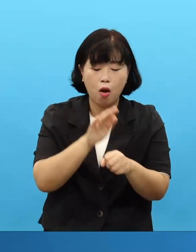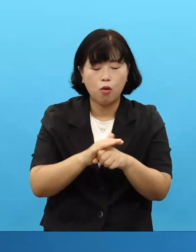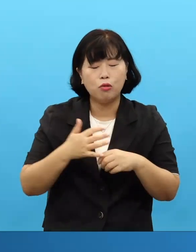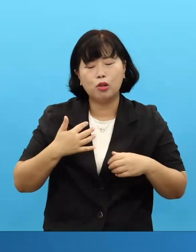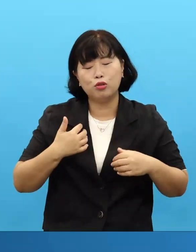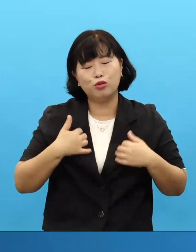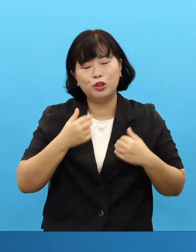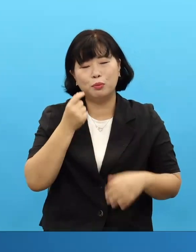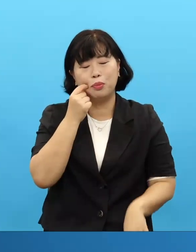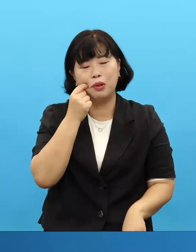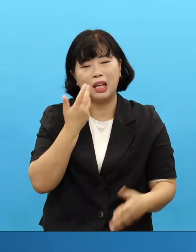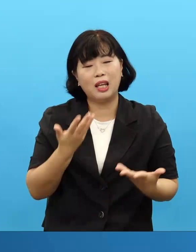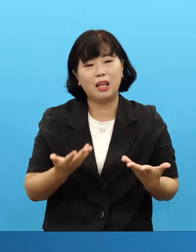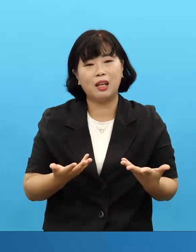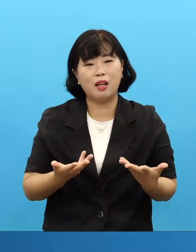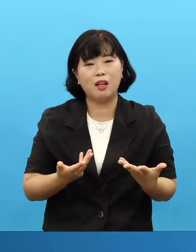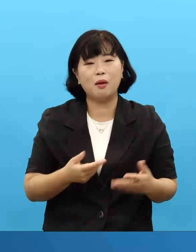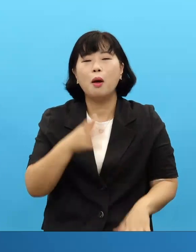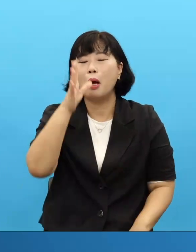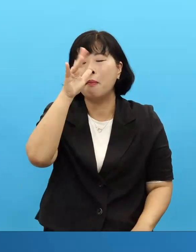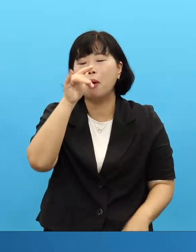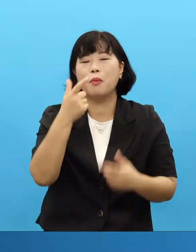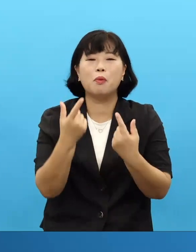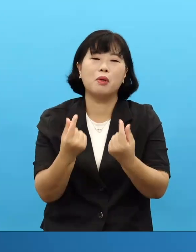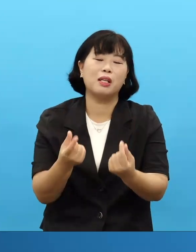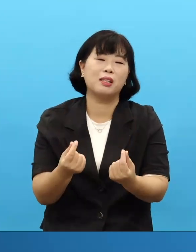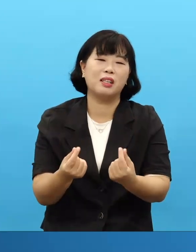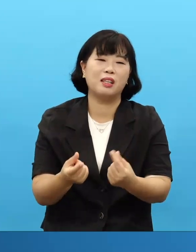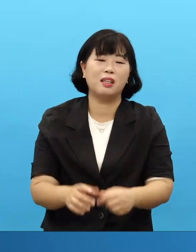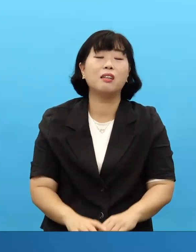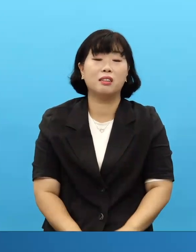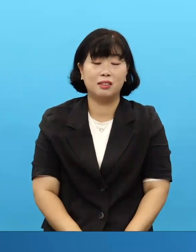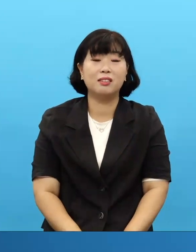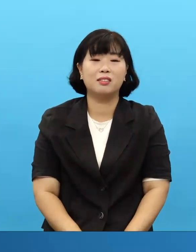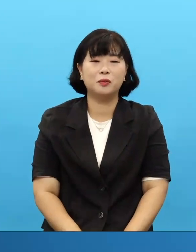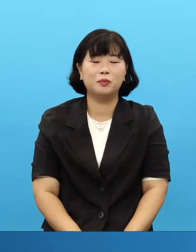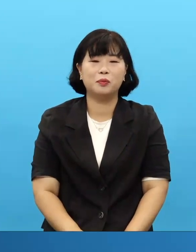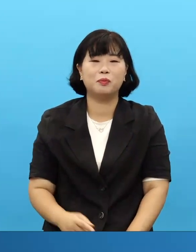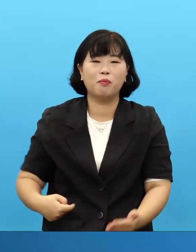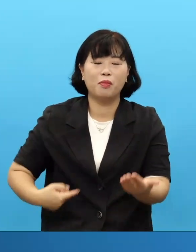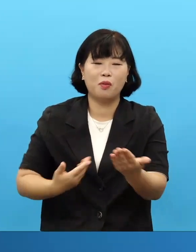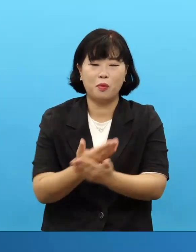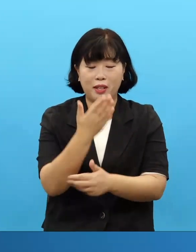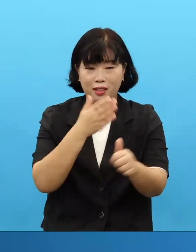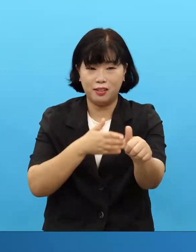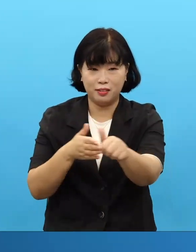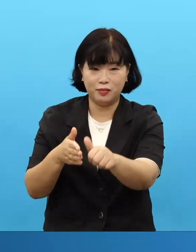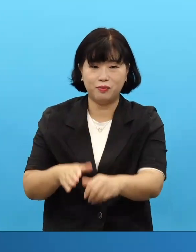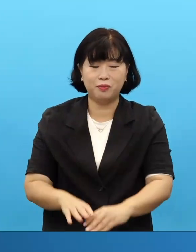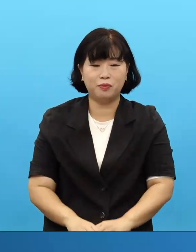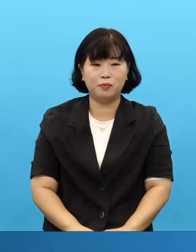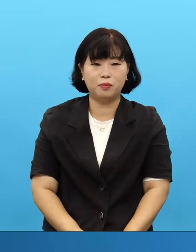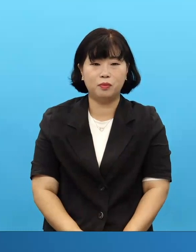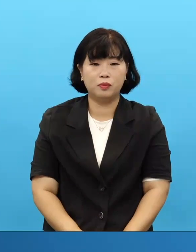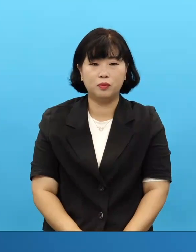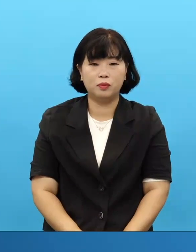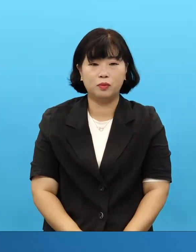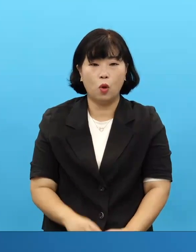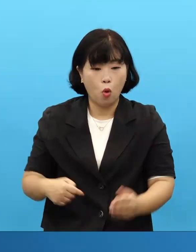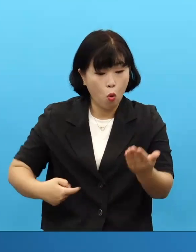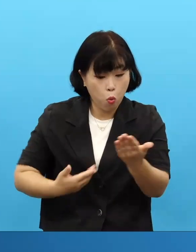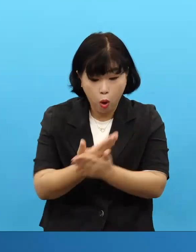그게 바보입니다. That's a fool. 회개하려면 그것부터 회개해야 돼요. If you want to repent, you must repent of that first. 네, 회개의 의미도 잘 모르죠.